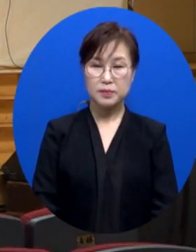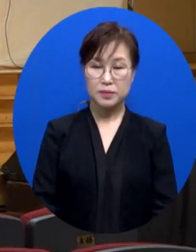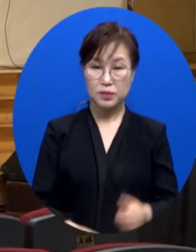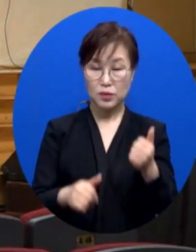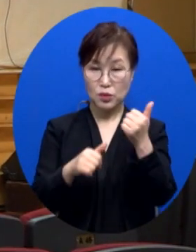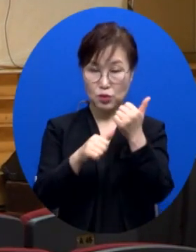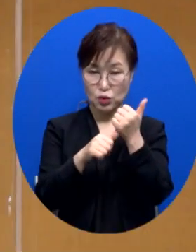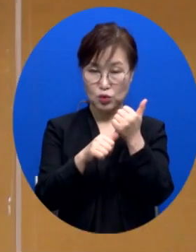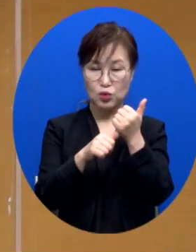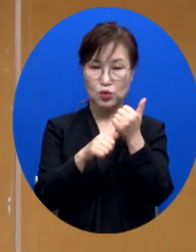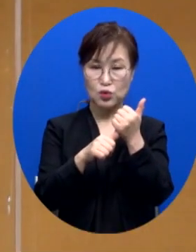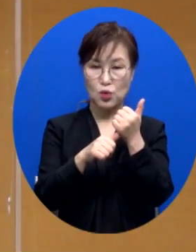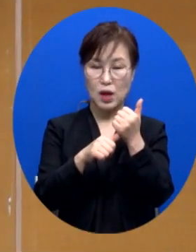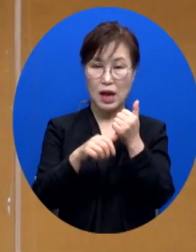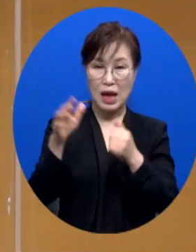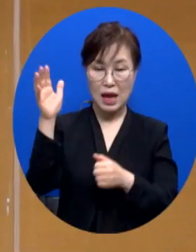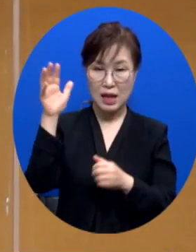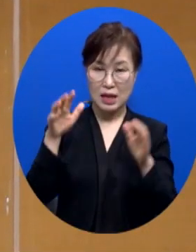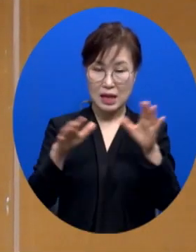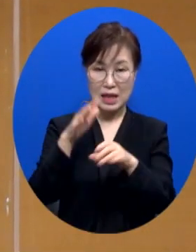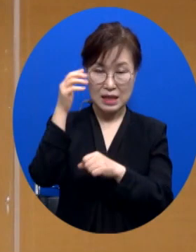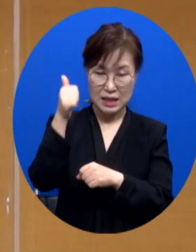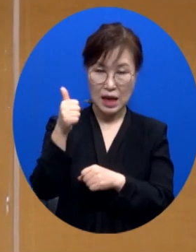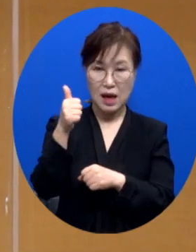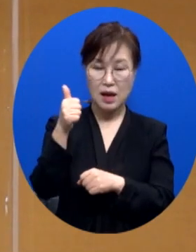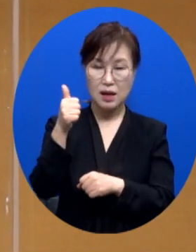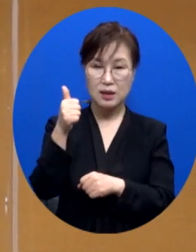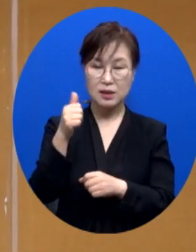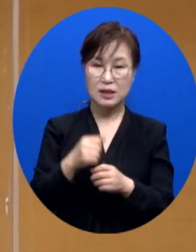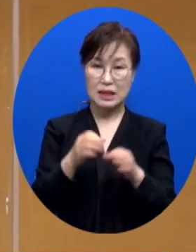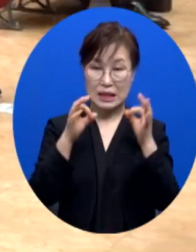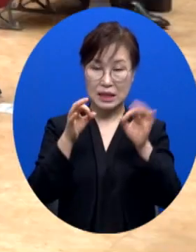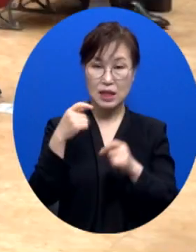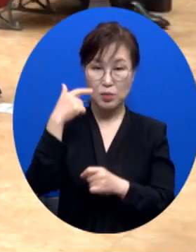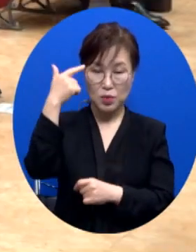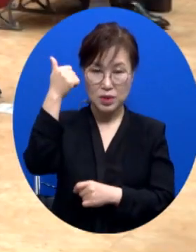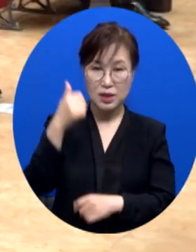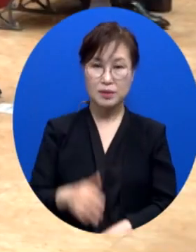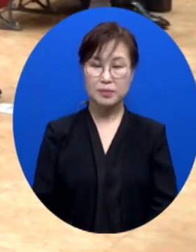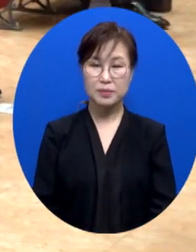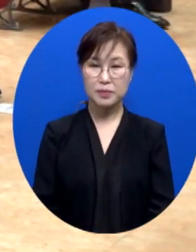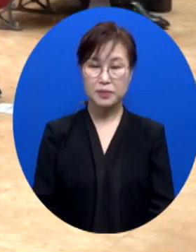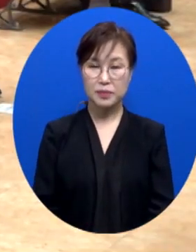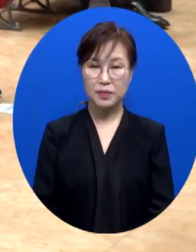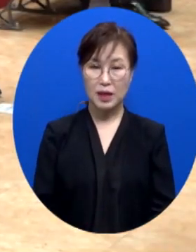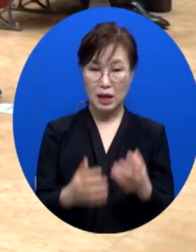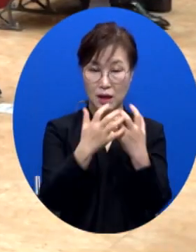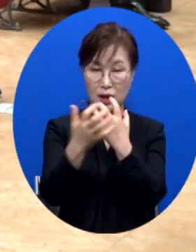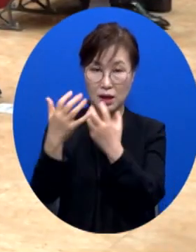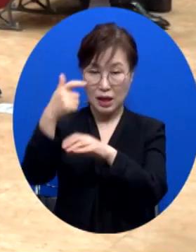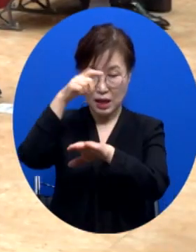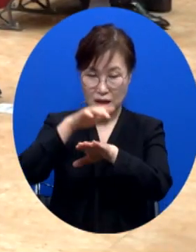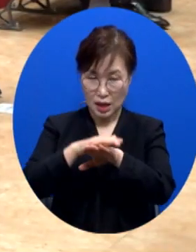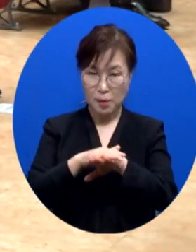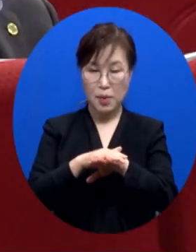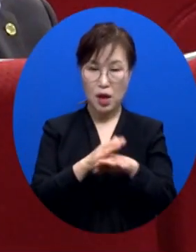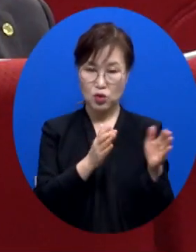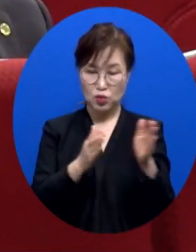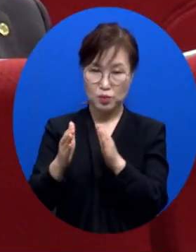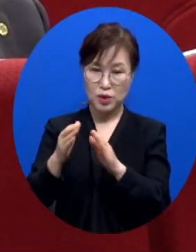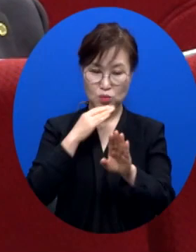부총회장 목사 후보로 나선 기호 1번 연신교회 이순창 목사는 현장 예배 회복과 북방 선교를